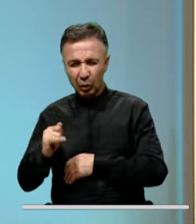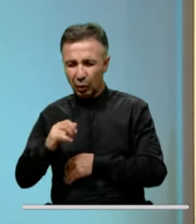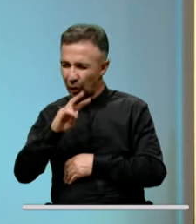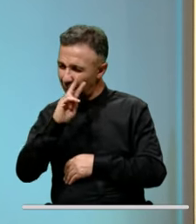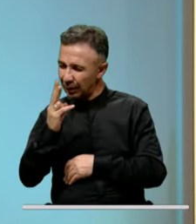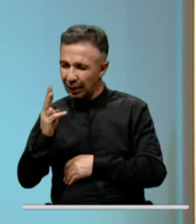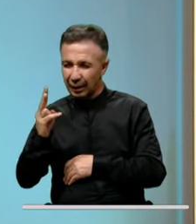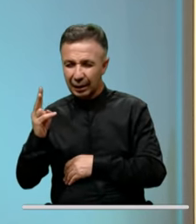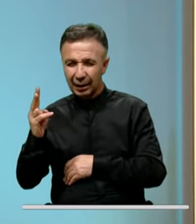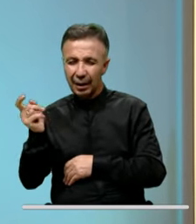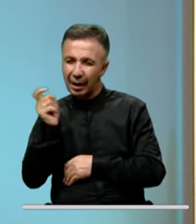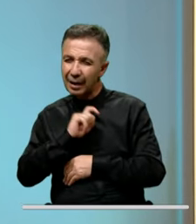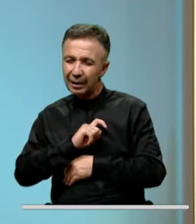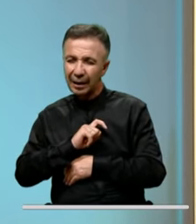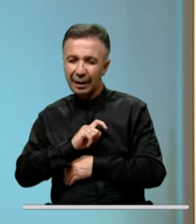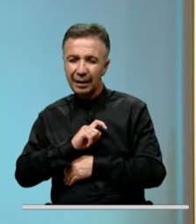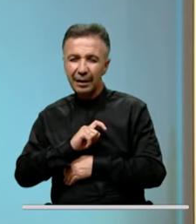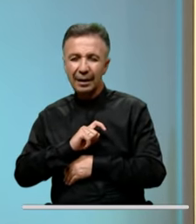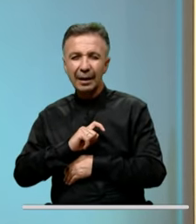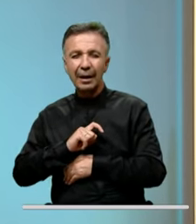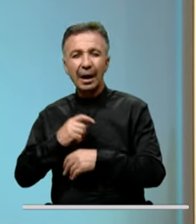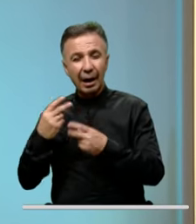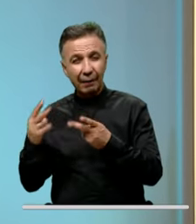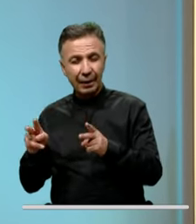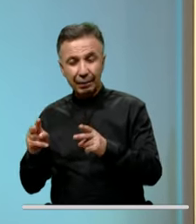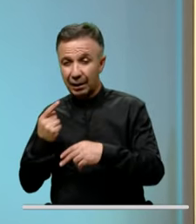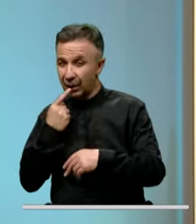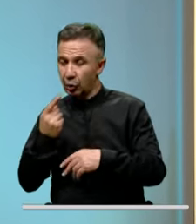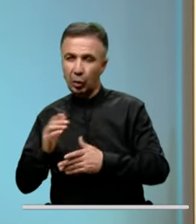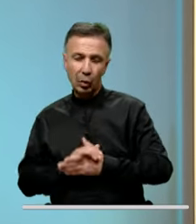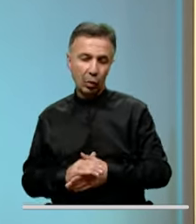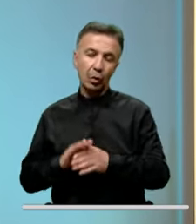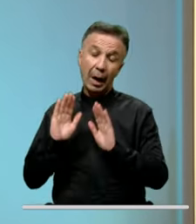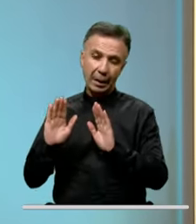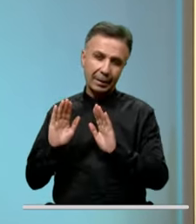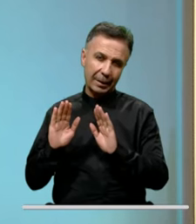hatayı, günahı, isyanı affedebileceğini beyan buyuruyor. Ancak